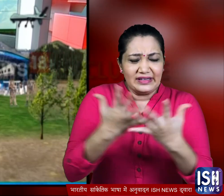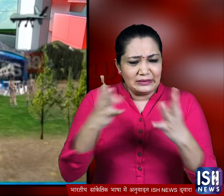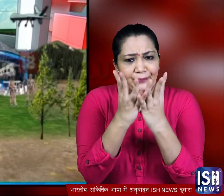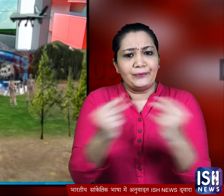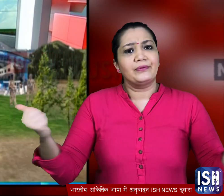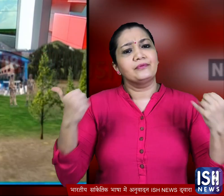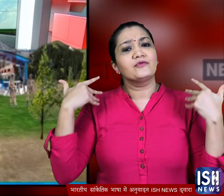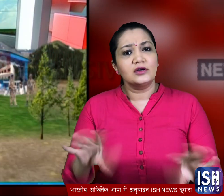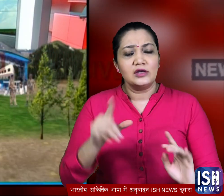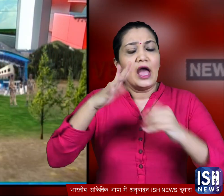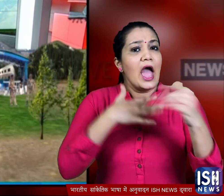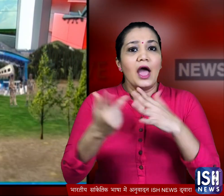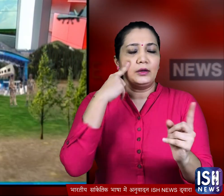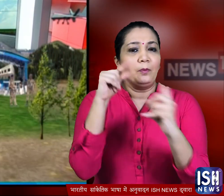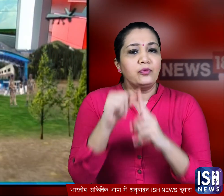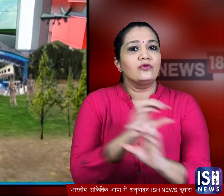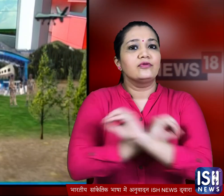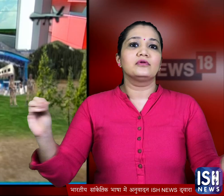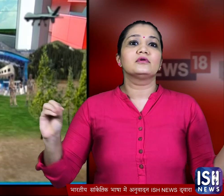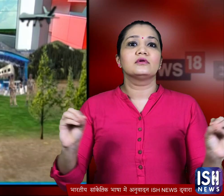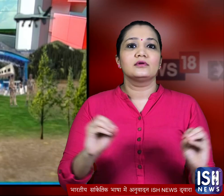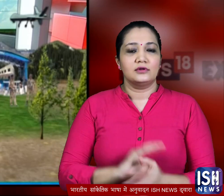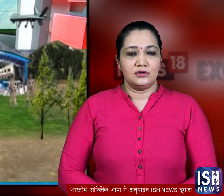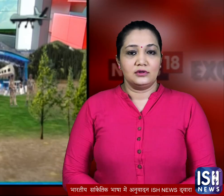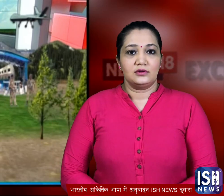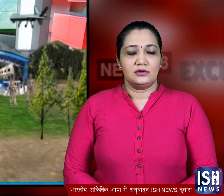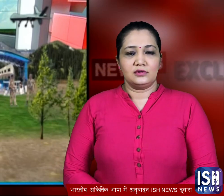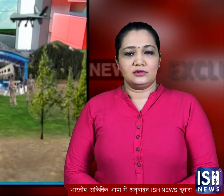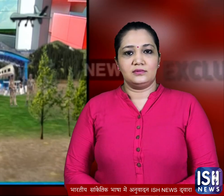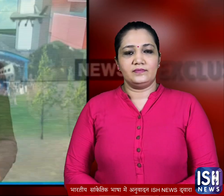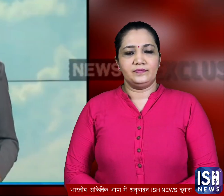इनमें मौजूद हर चीज नष्ट हो जाए, ताकि मौके से कोई सबूत न मिले।